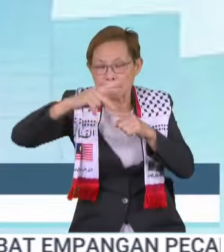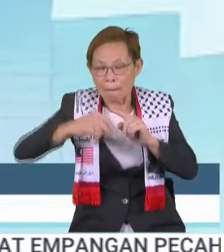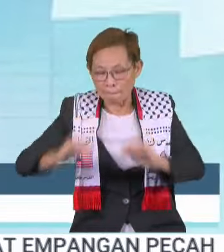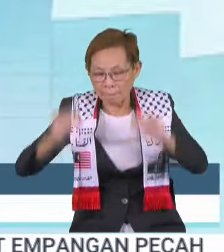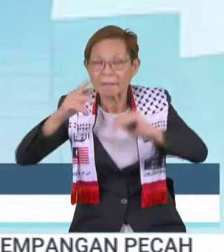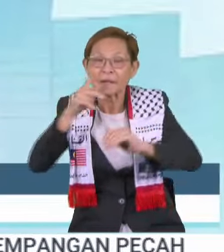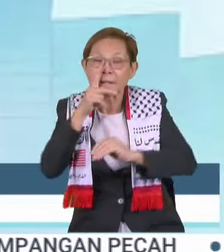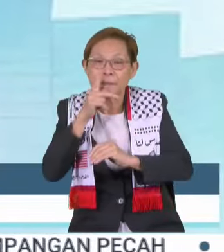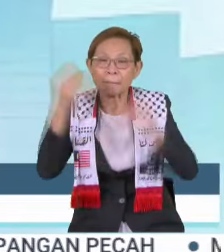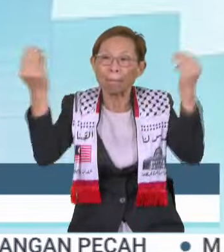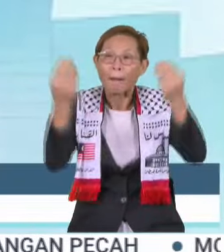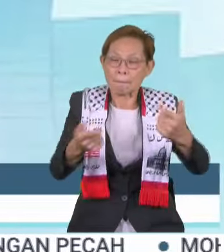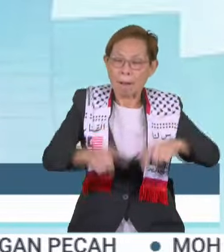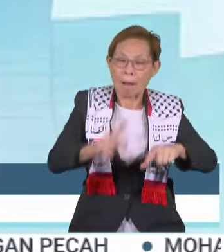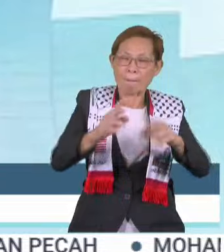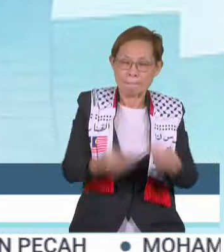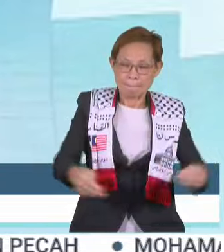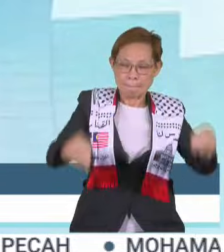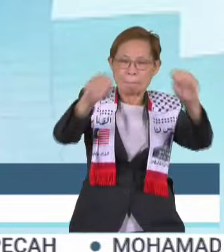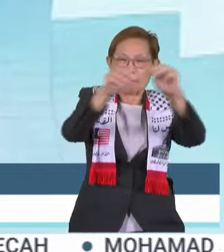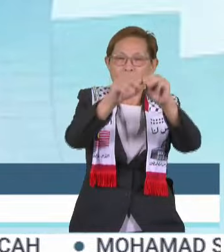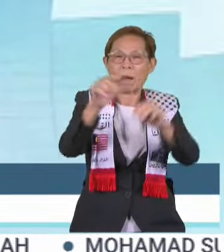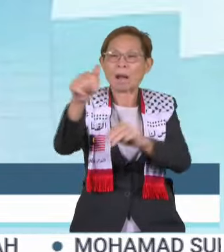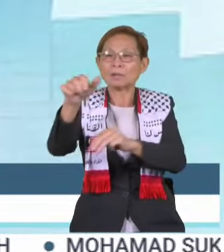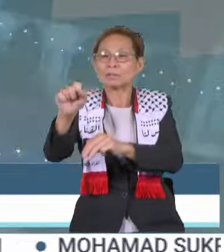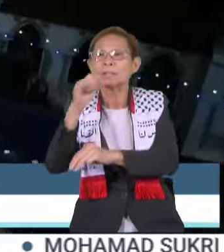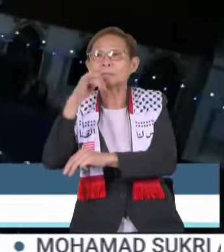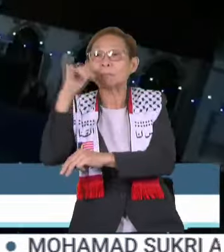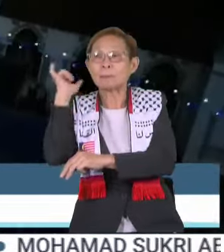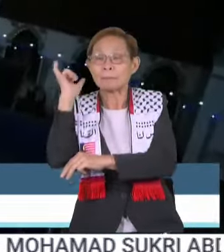Kedah. Majlis berlangsung di Masjid Zahir Al-Ustah malam tadi.